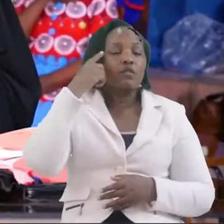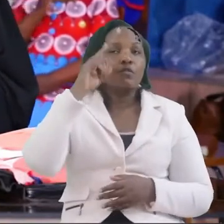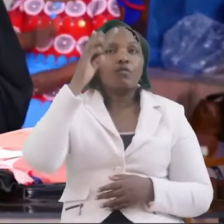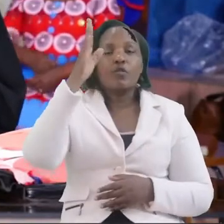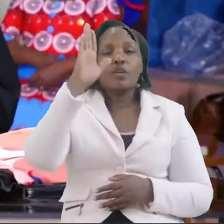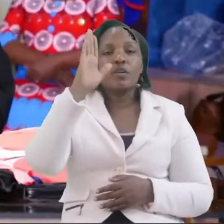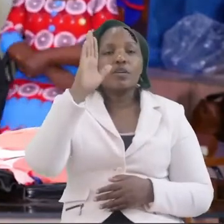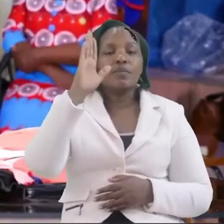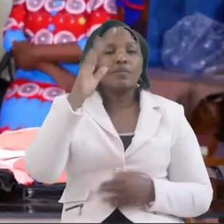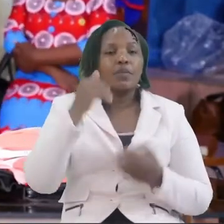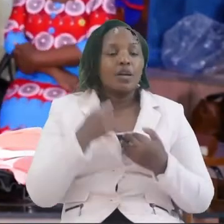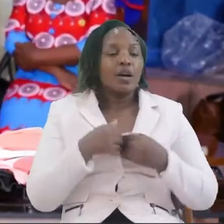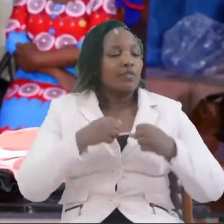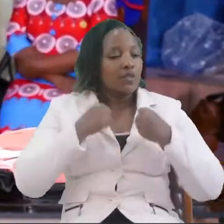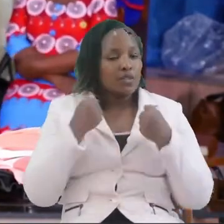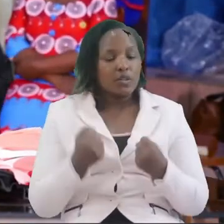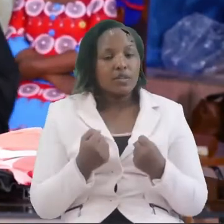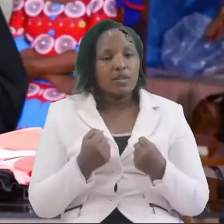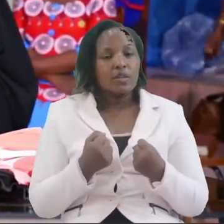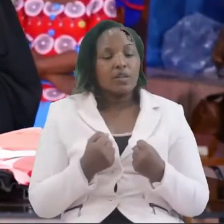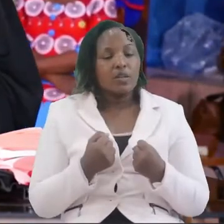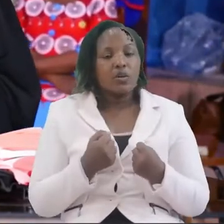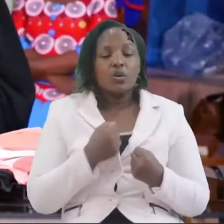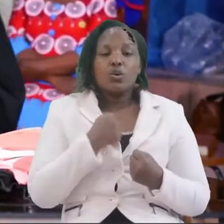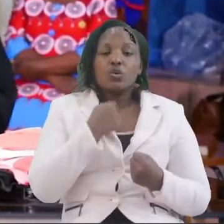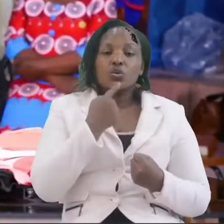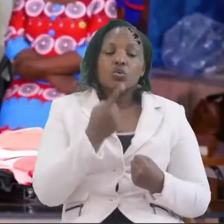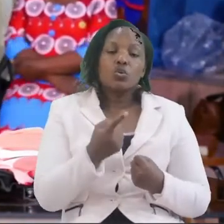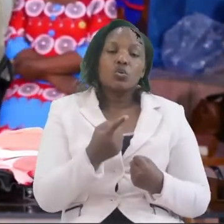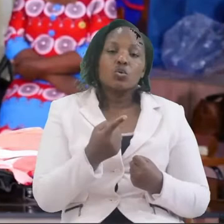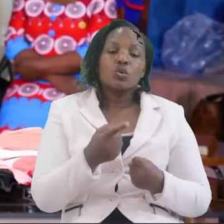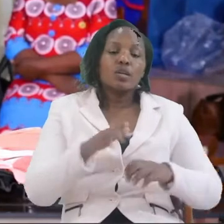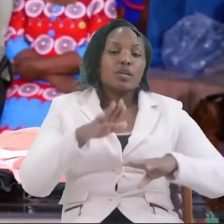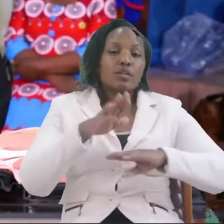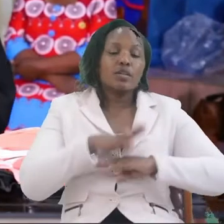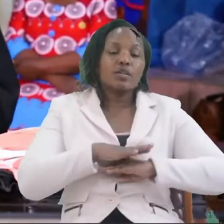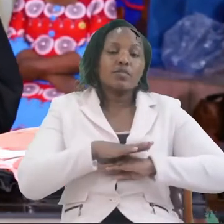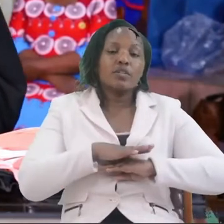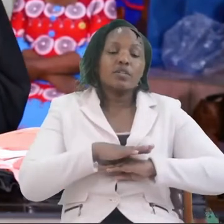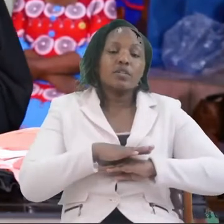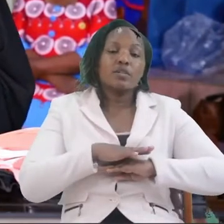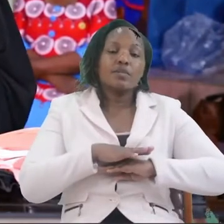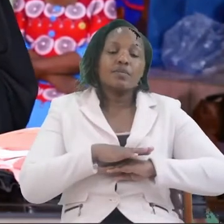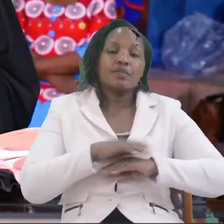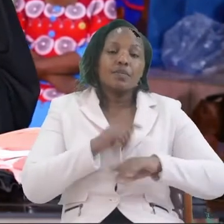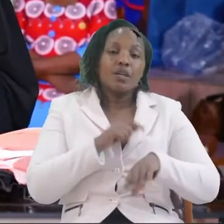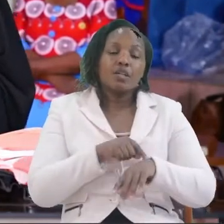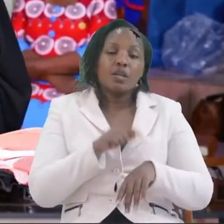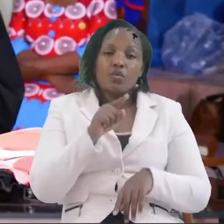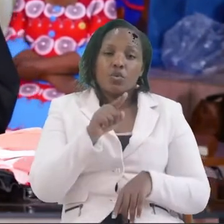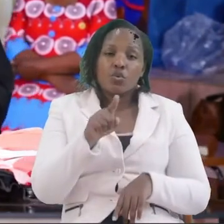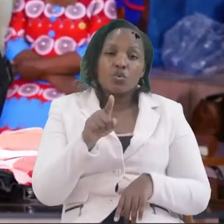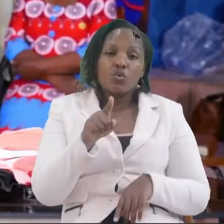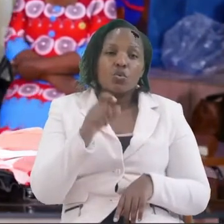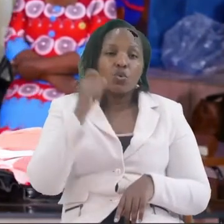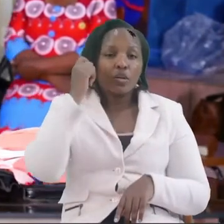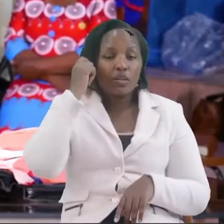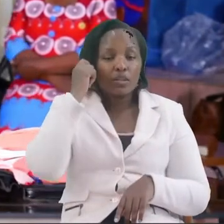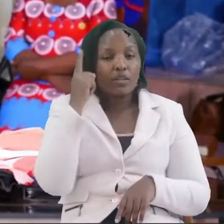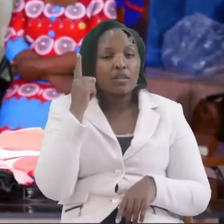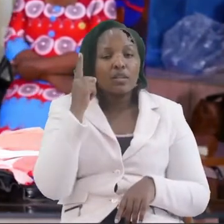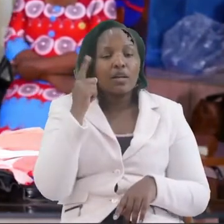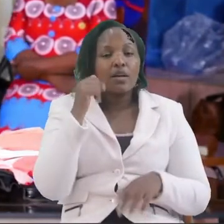yeye ako na nguvu. Pia tunaambio unakuwa ni wa kuridhika wakati wewe umetambua ya